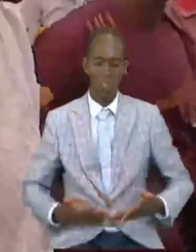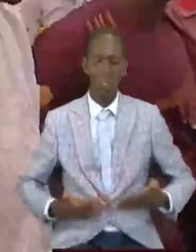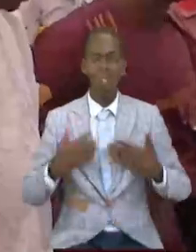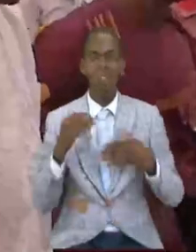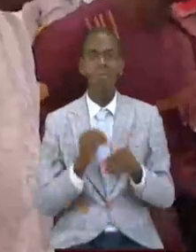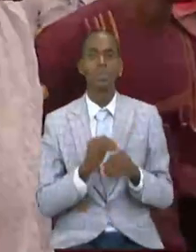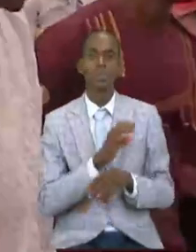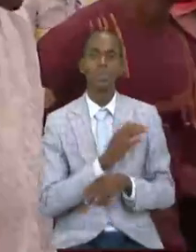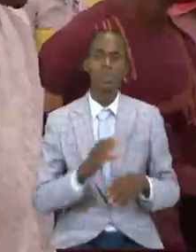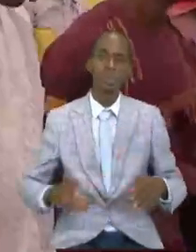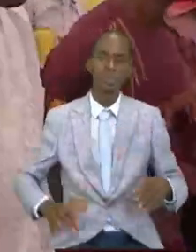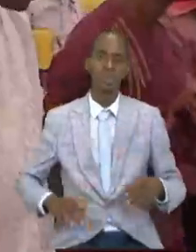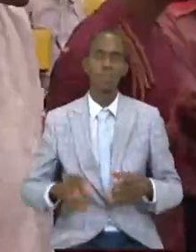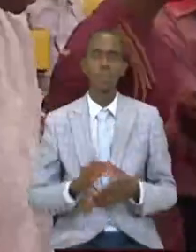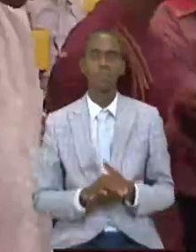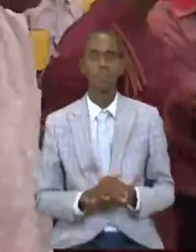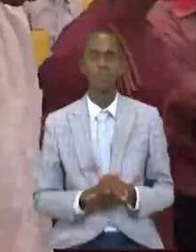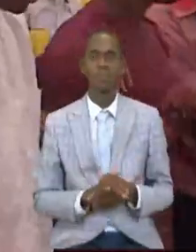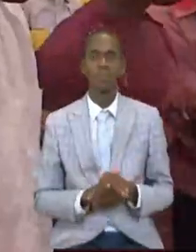une nouvelle vie en Christ,